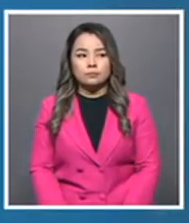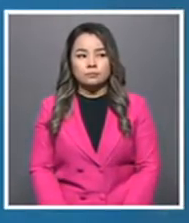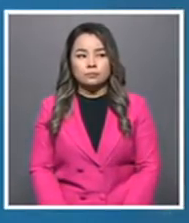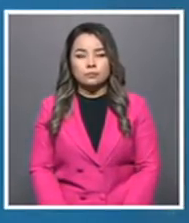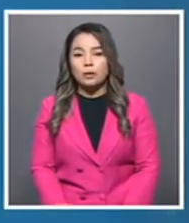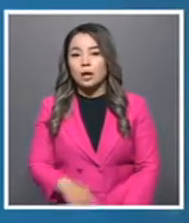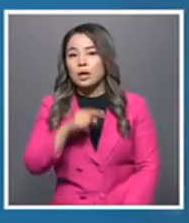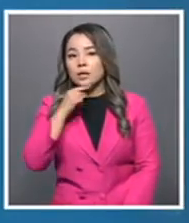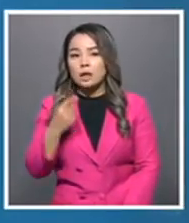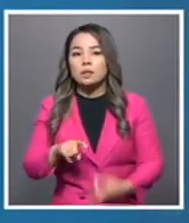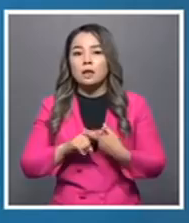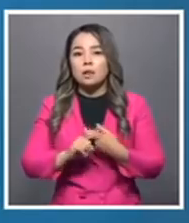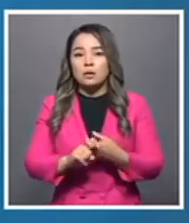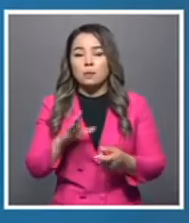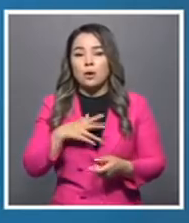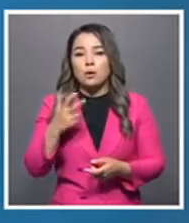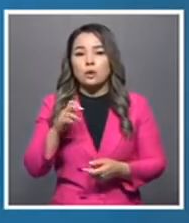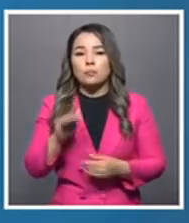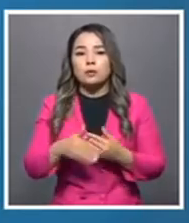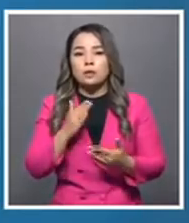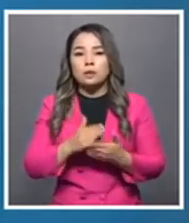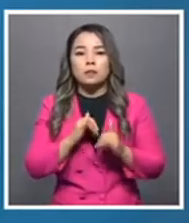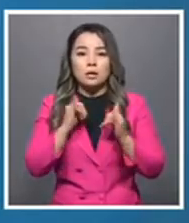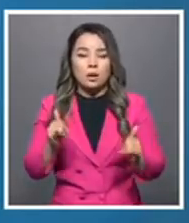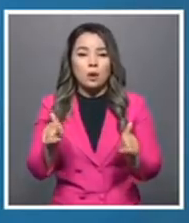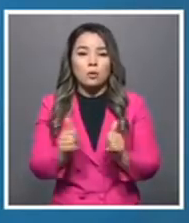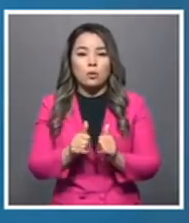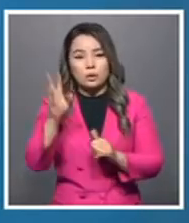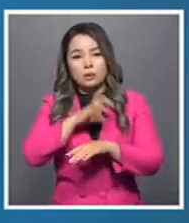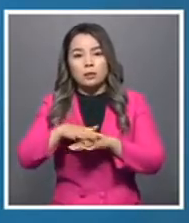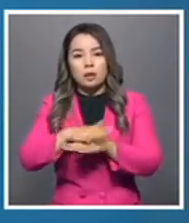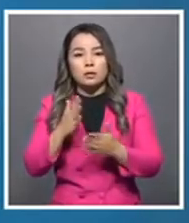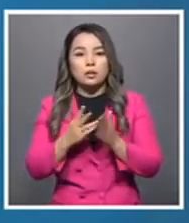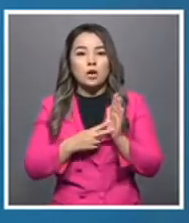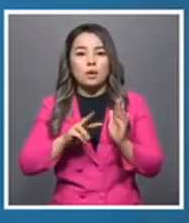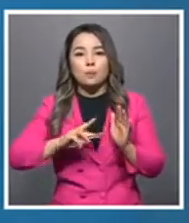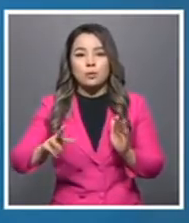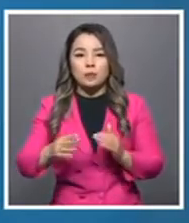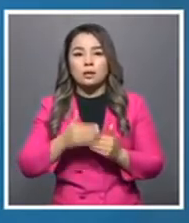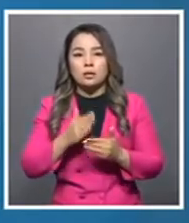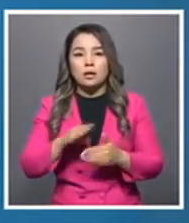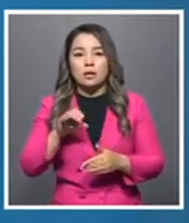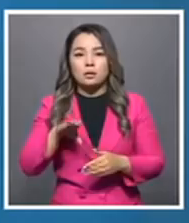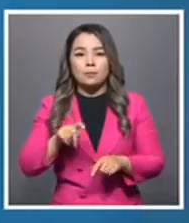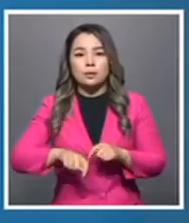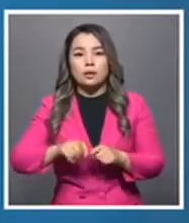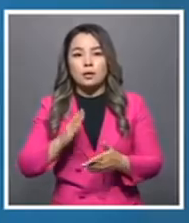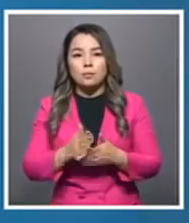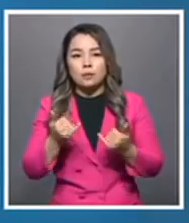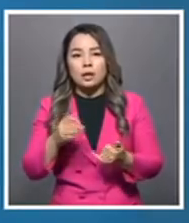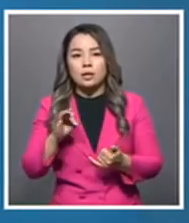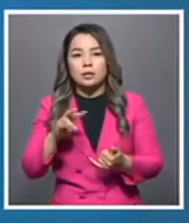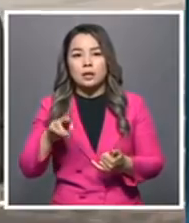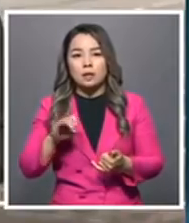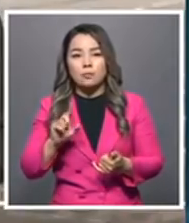Ал Ресейде індет жұқтырғандардың саны 300 мыңға жетті. Көрші елде тұрғындарға 7 миллионнан астам тест жасалған. Тілшіміз Индира Бегайдар